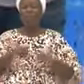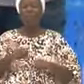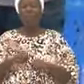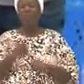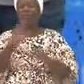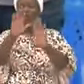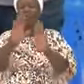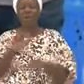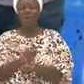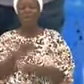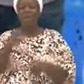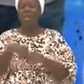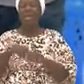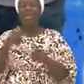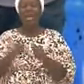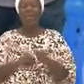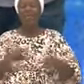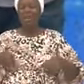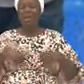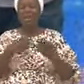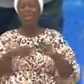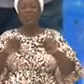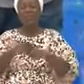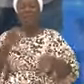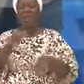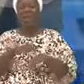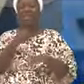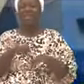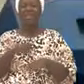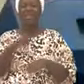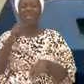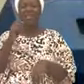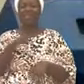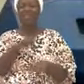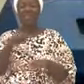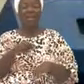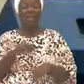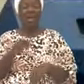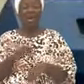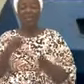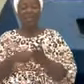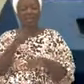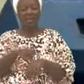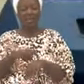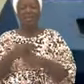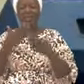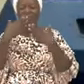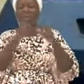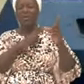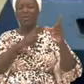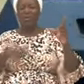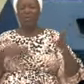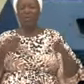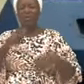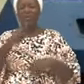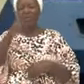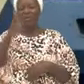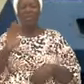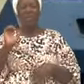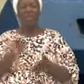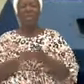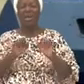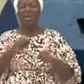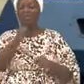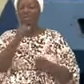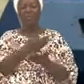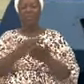chaque vie maintenant même un merci seigneur parce que le dieu qui ne peut faillir tu